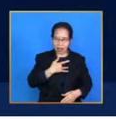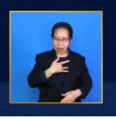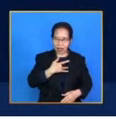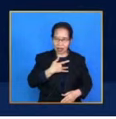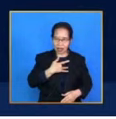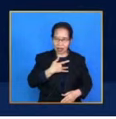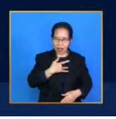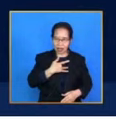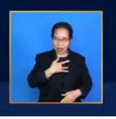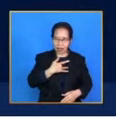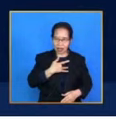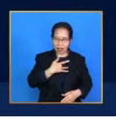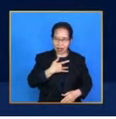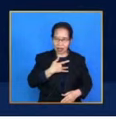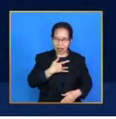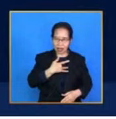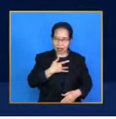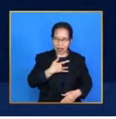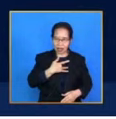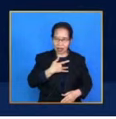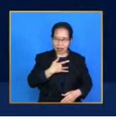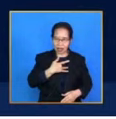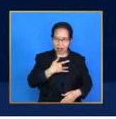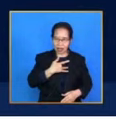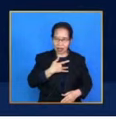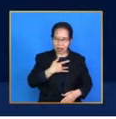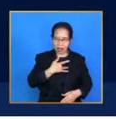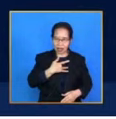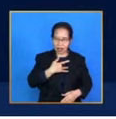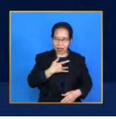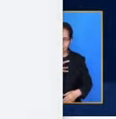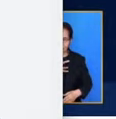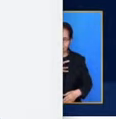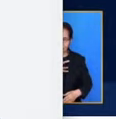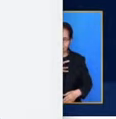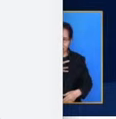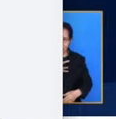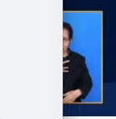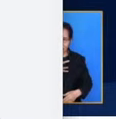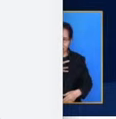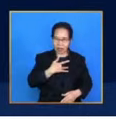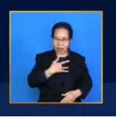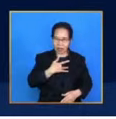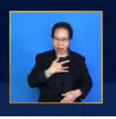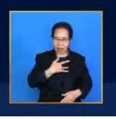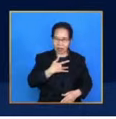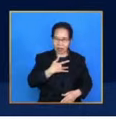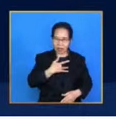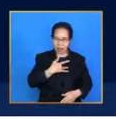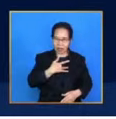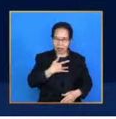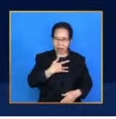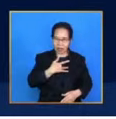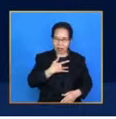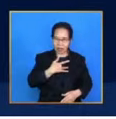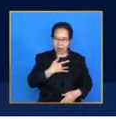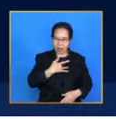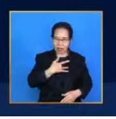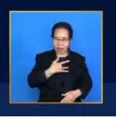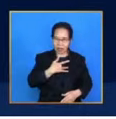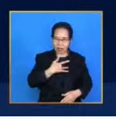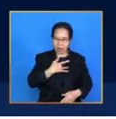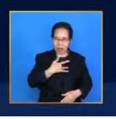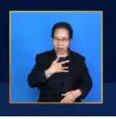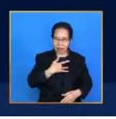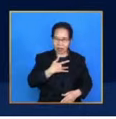natuto ka ng tumingin, kapatid na Rodel, na ang gamit ay hindi ang paningin na ito. Grabe, 103